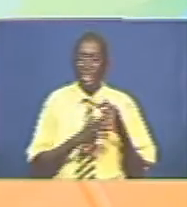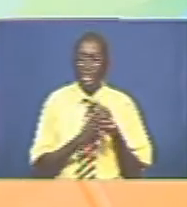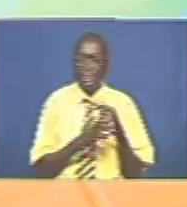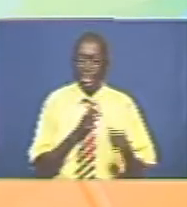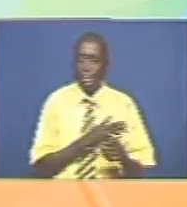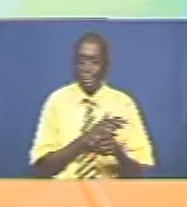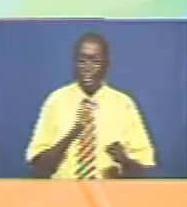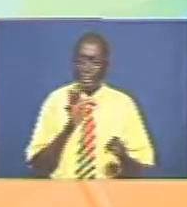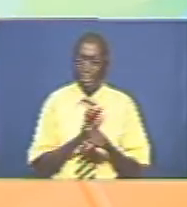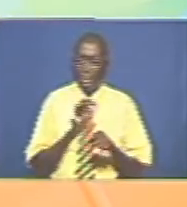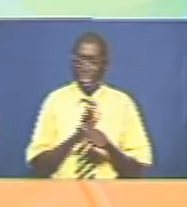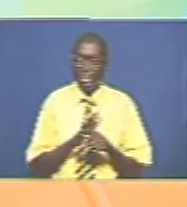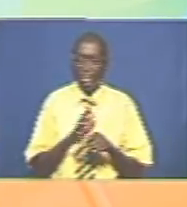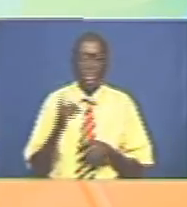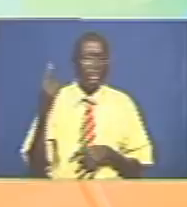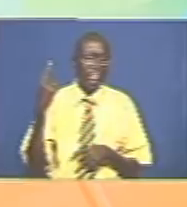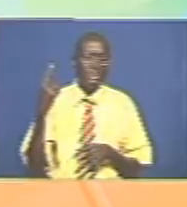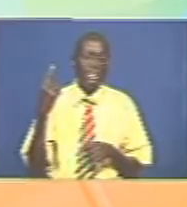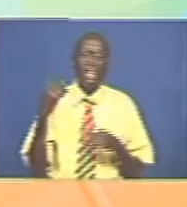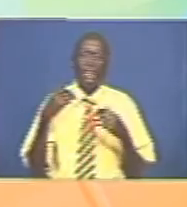nyimbo nyingi wakati ule zilikuwa na ujumbe,